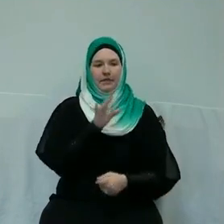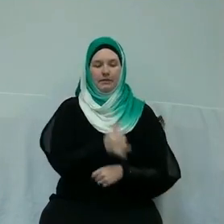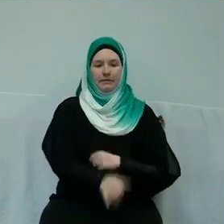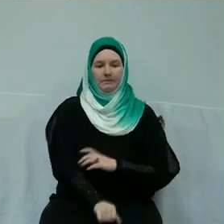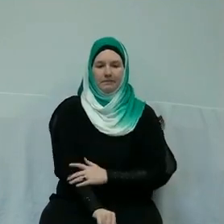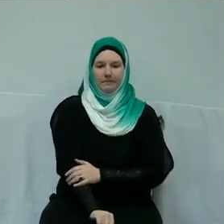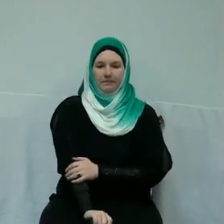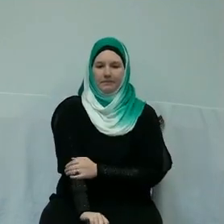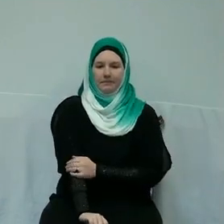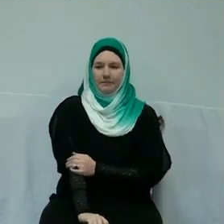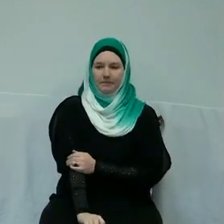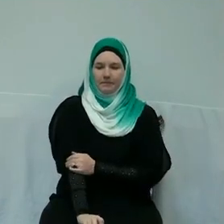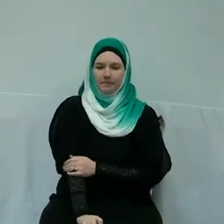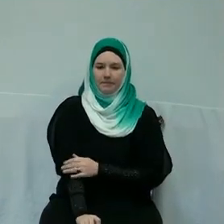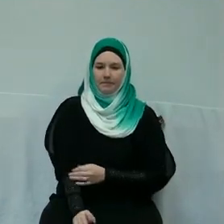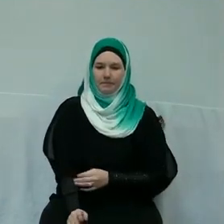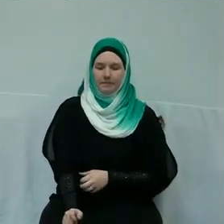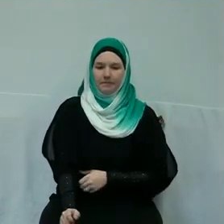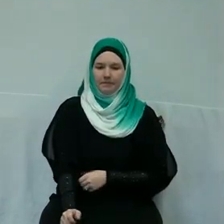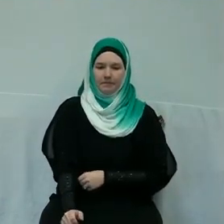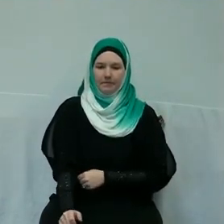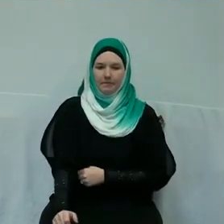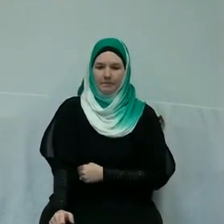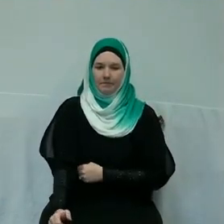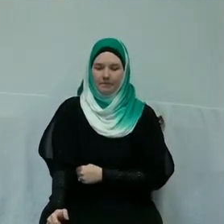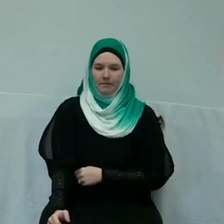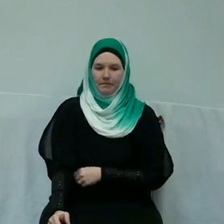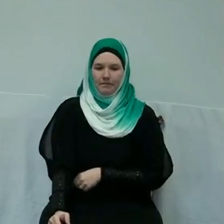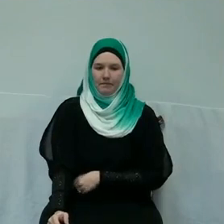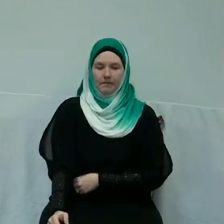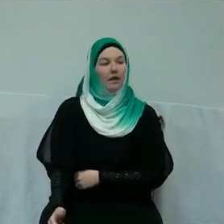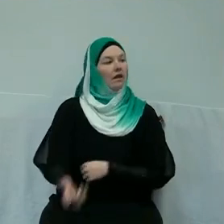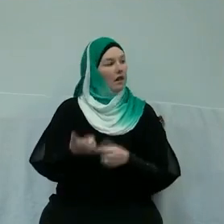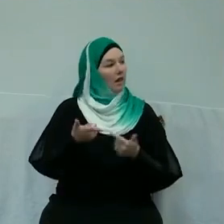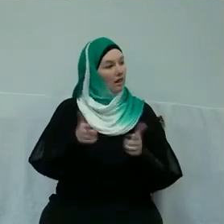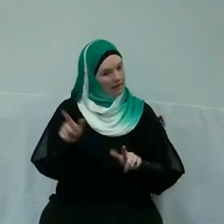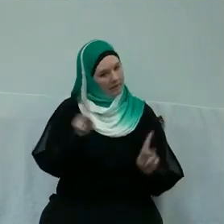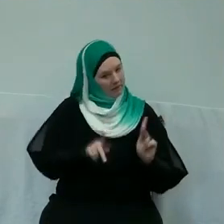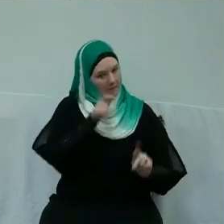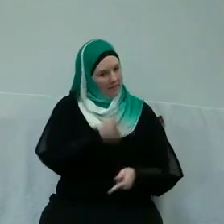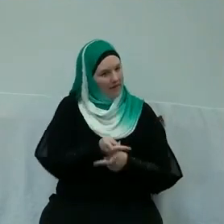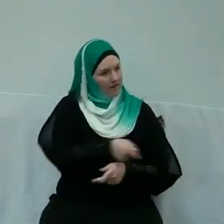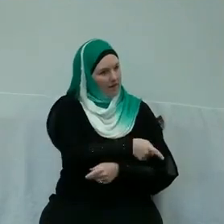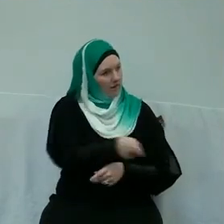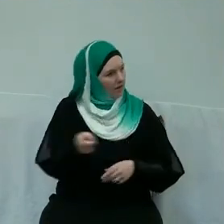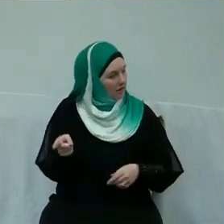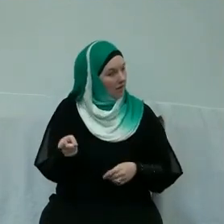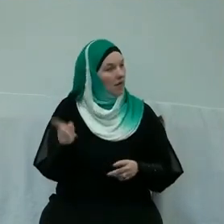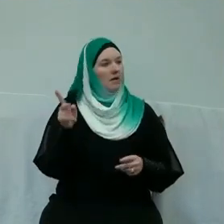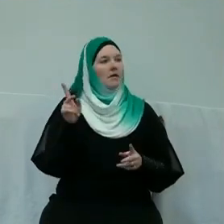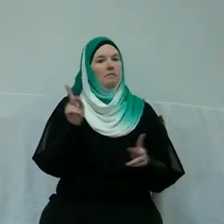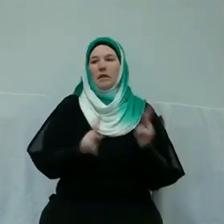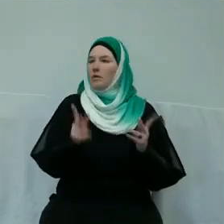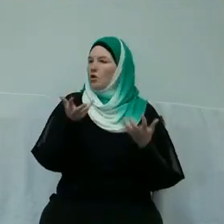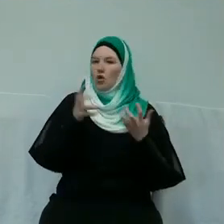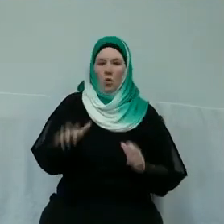أن تصيبهم فتنة أو يصيبهم عذاب أليم. Let them be careful, those who do not want